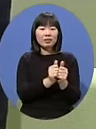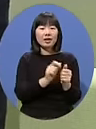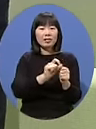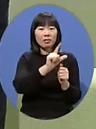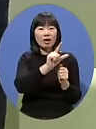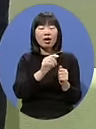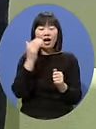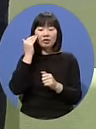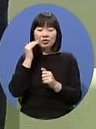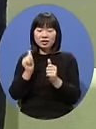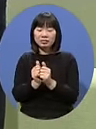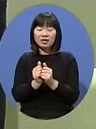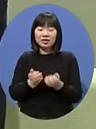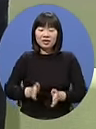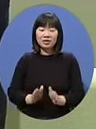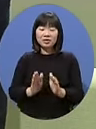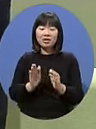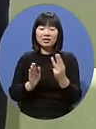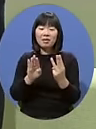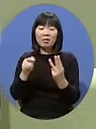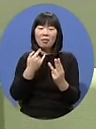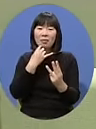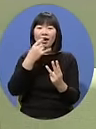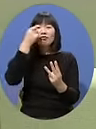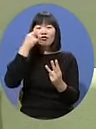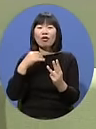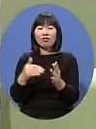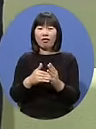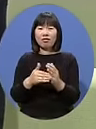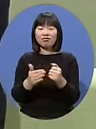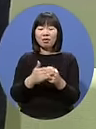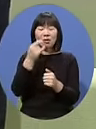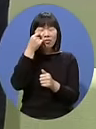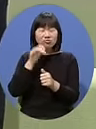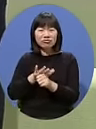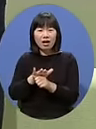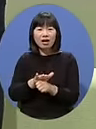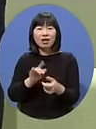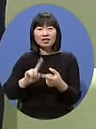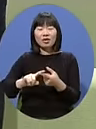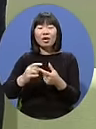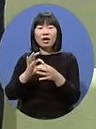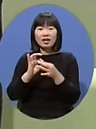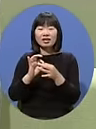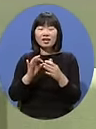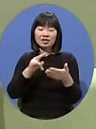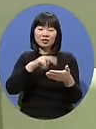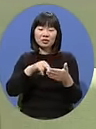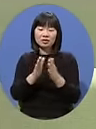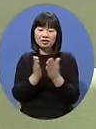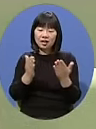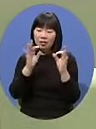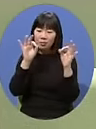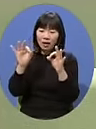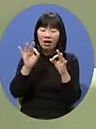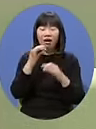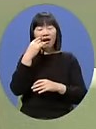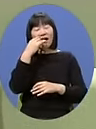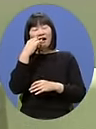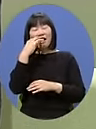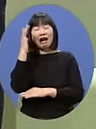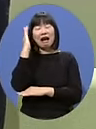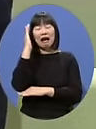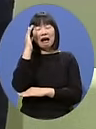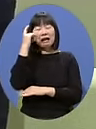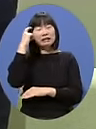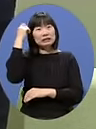태어나서 세 번밖에 못 운대잖아요. 얼마나 그러니까요. 불쌍해요. 그래서 제가 이거와 관련돼서 읽었던 어떤 책 중에 좀 흥미있는 에피소드가